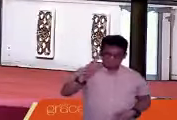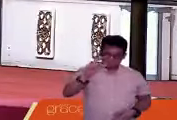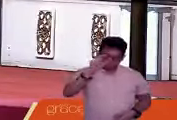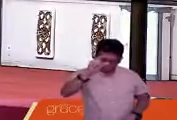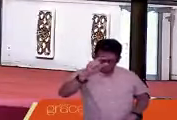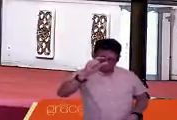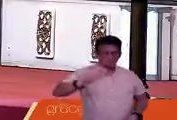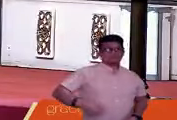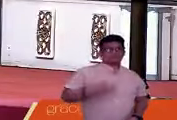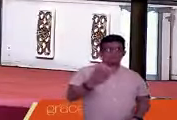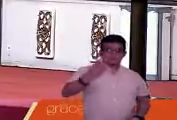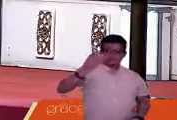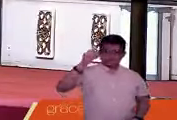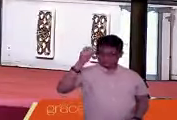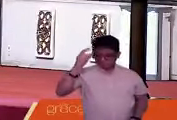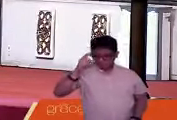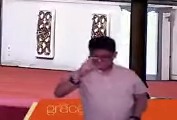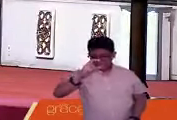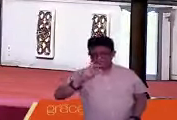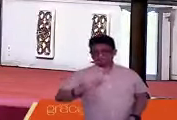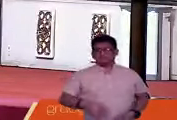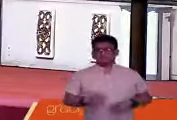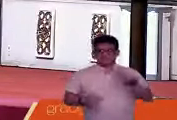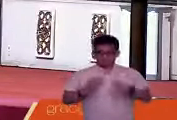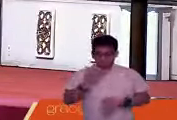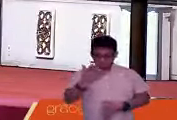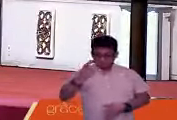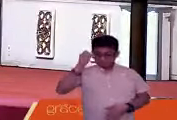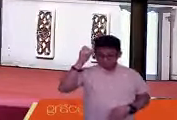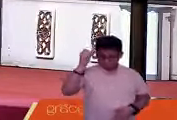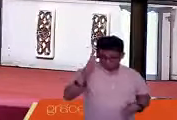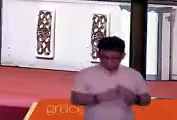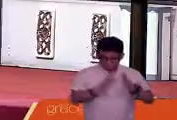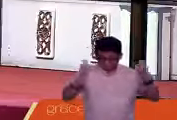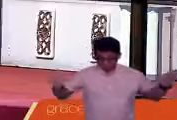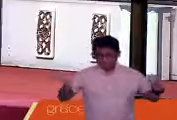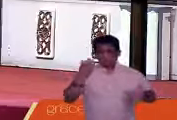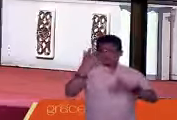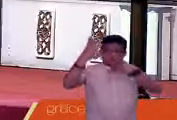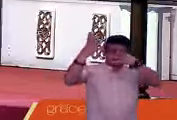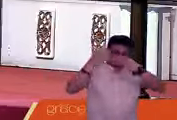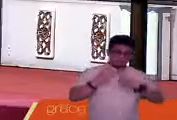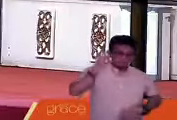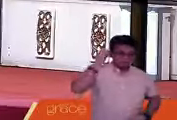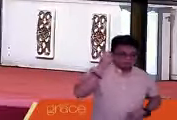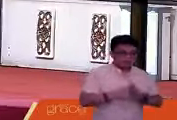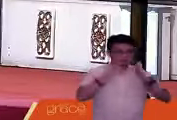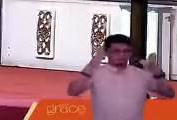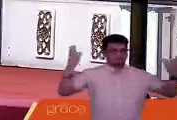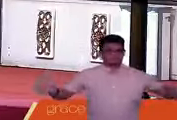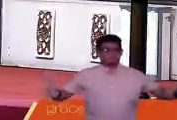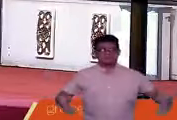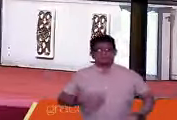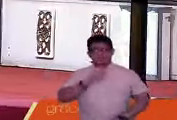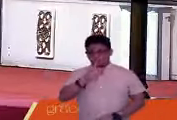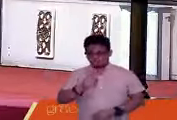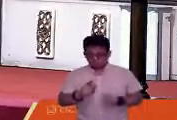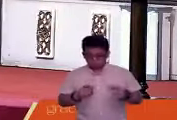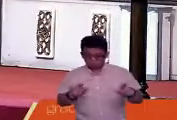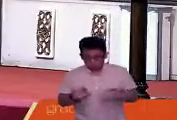little. If you understand much, you will receive much. Maubitaw na nga usahay sa